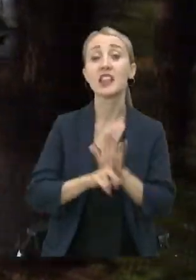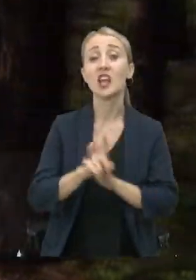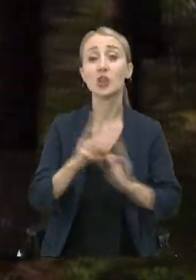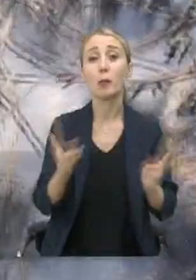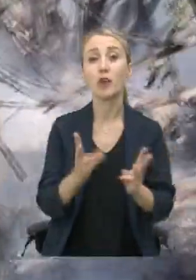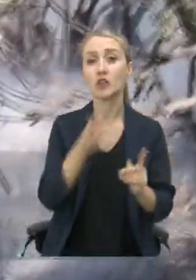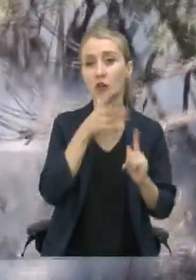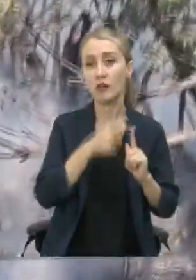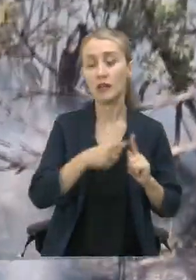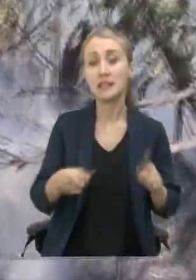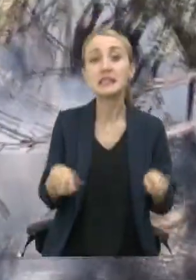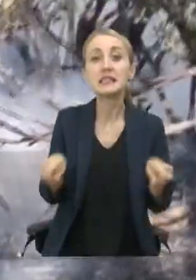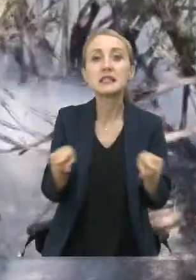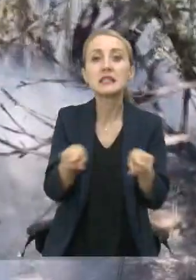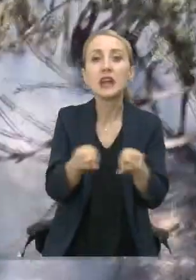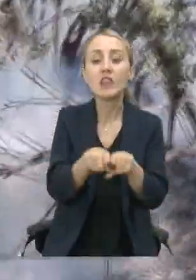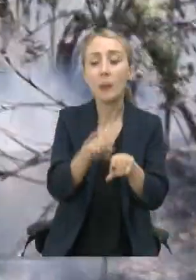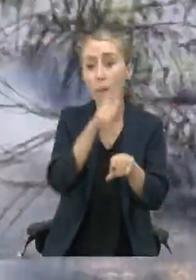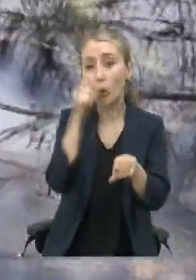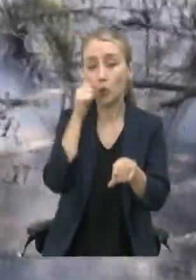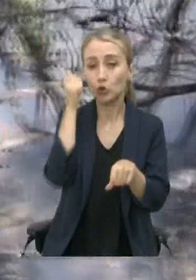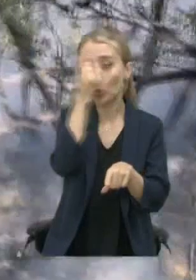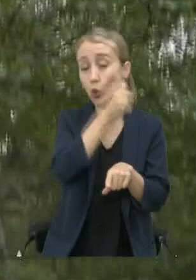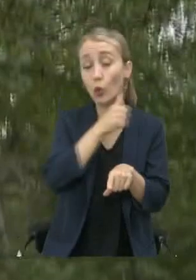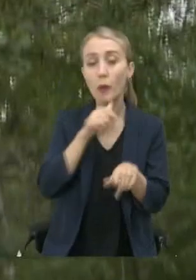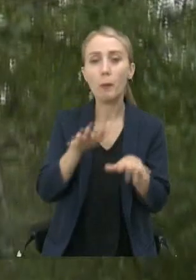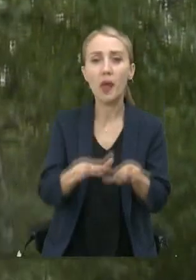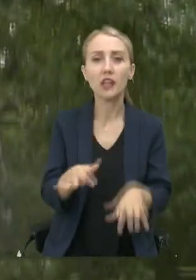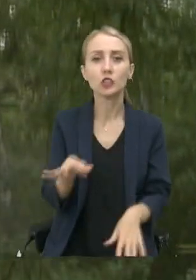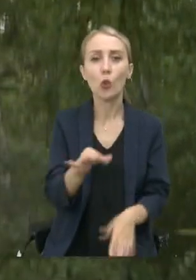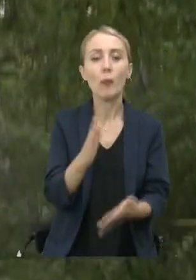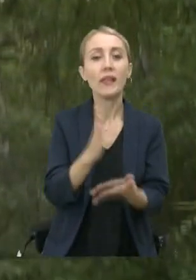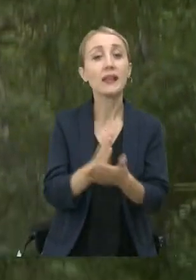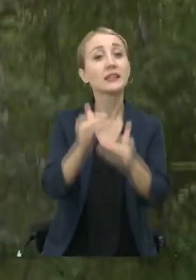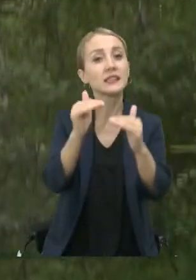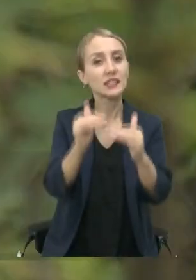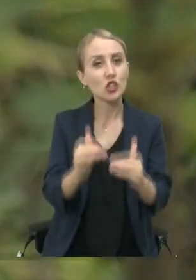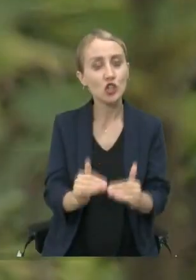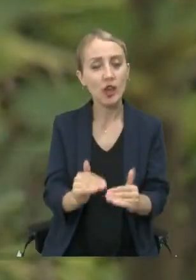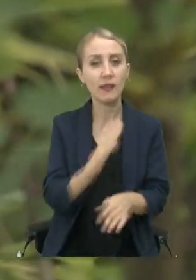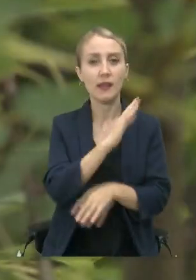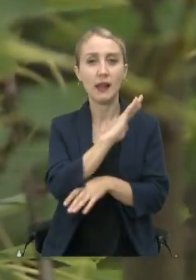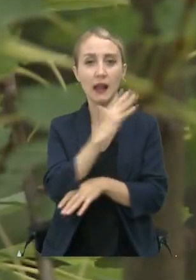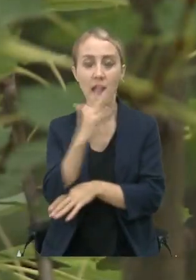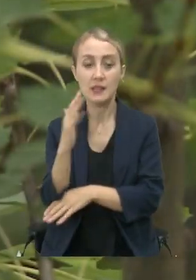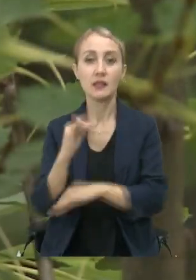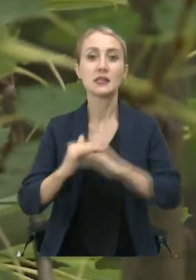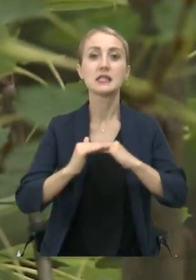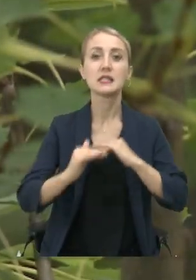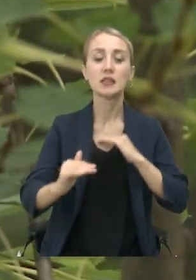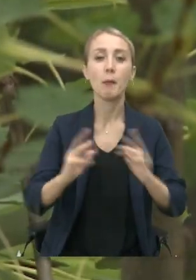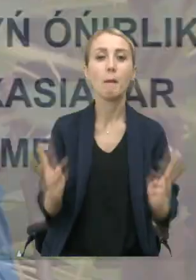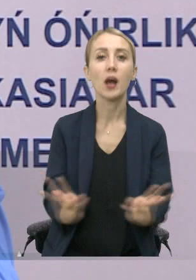периода в сравнении с аналогичным интервалом прошлого года на территории области наблюдается снижение количества лесных и степных пожаров на